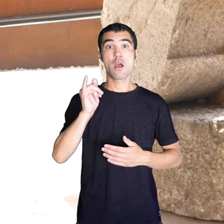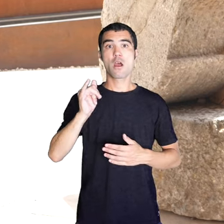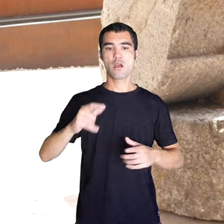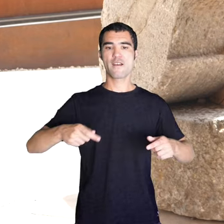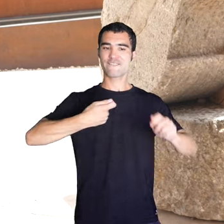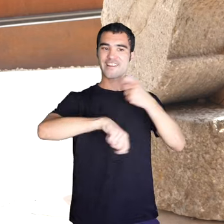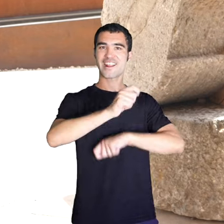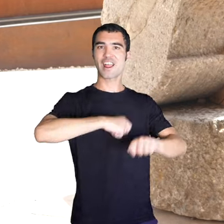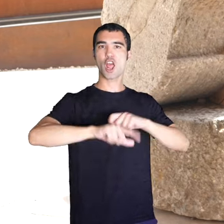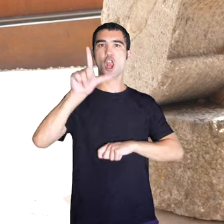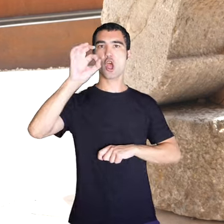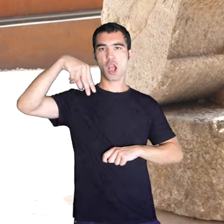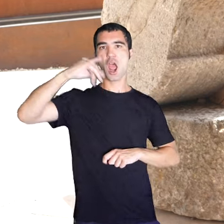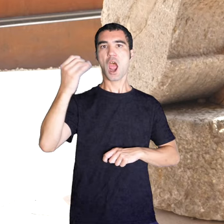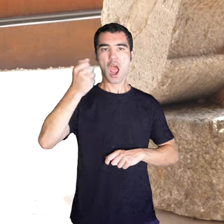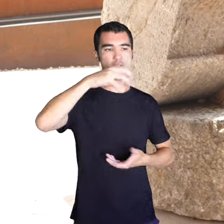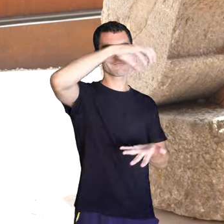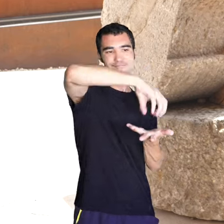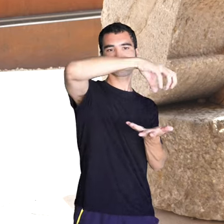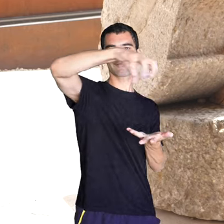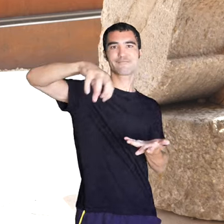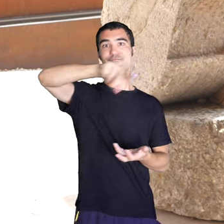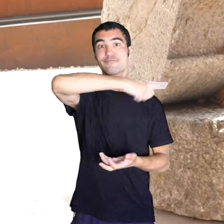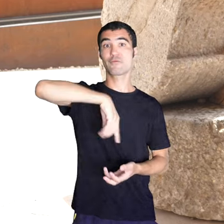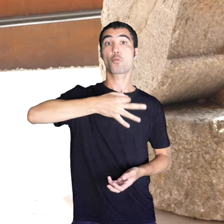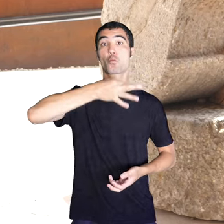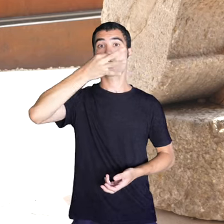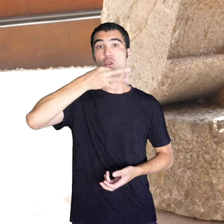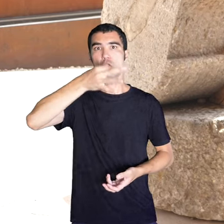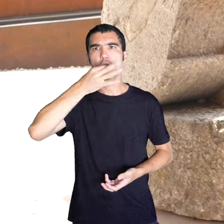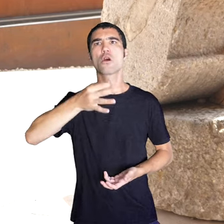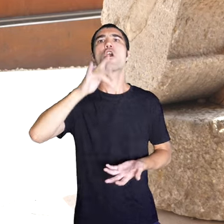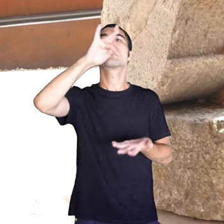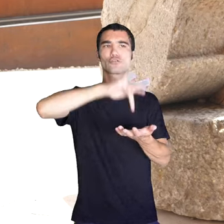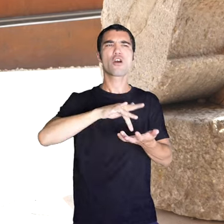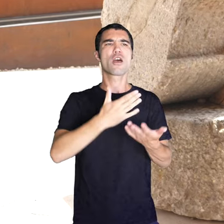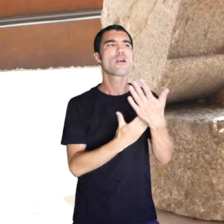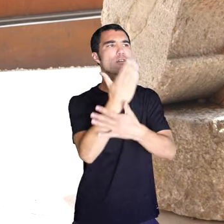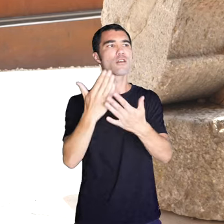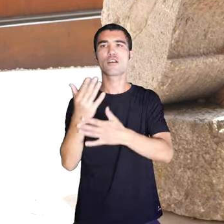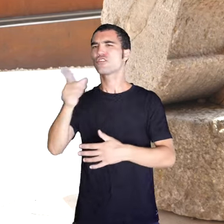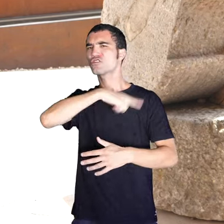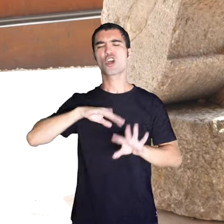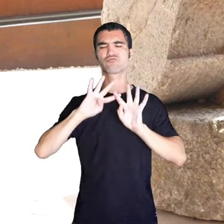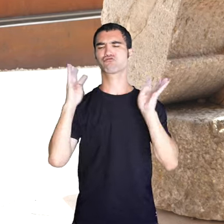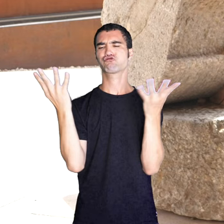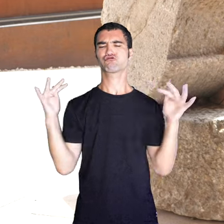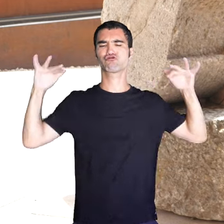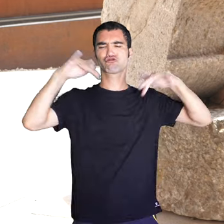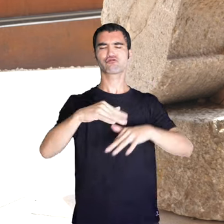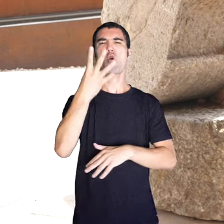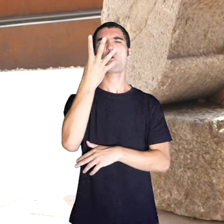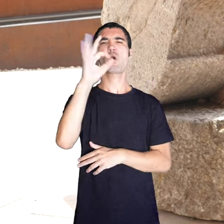llonja bé, allà on tenien les casetes, pues, sora baixa, allà hi havia dies que ens reuníem 40